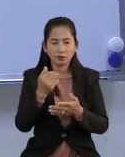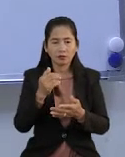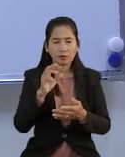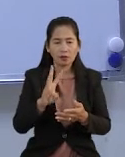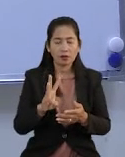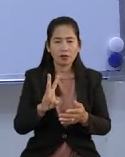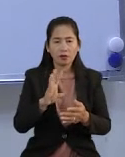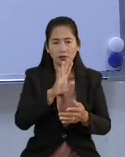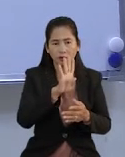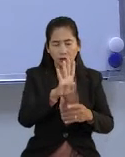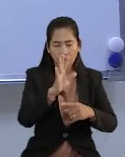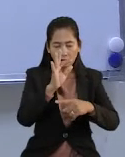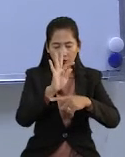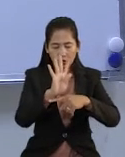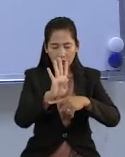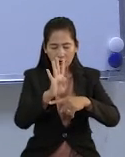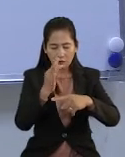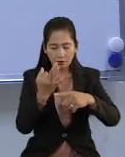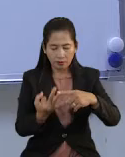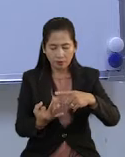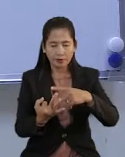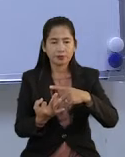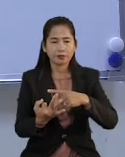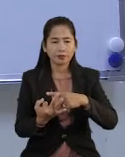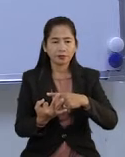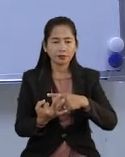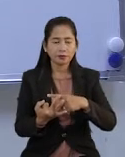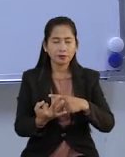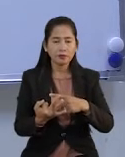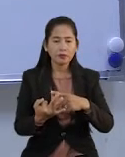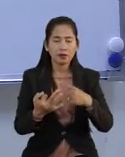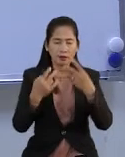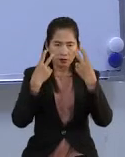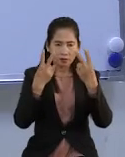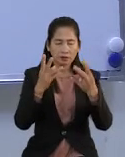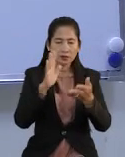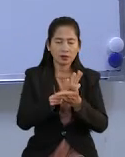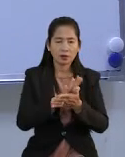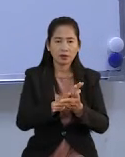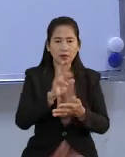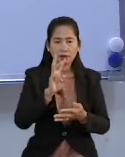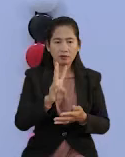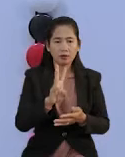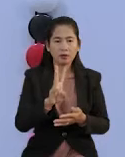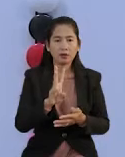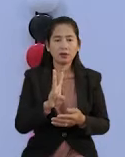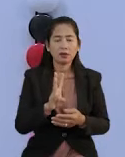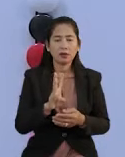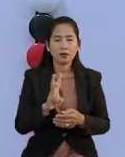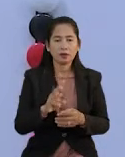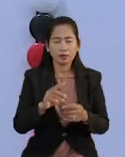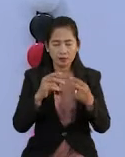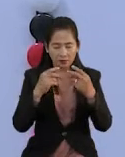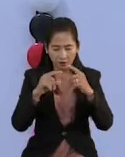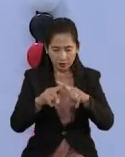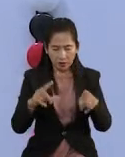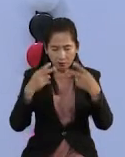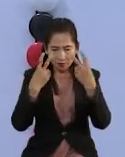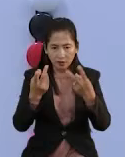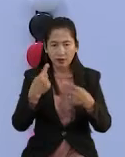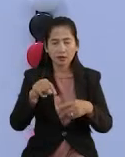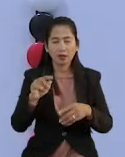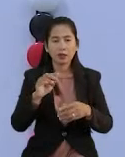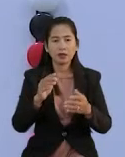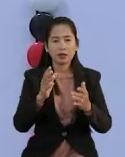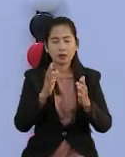bảy cứ buôn phía pram pram bảy tỏ chẳng nghĩa tâm mơ cái đoạn tiền bảy lần quýnh tái con mờ tha nơ